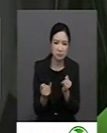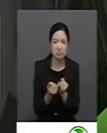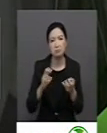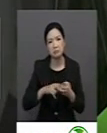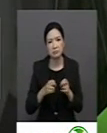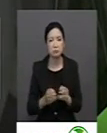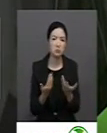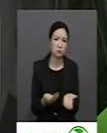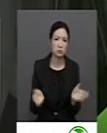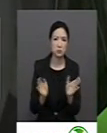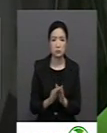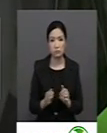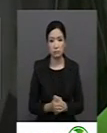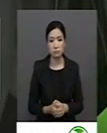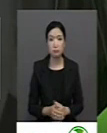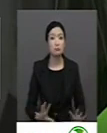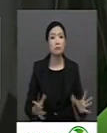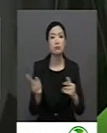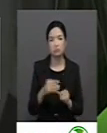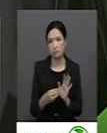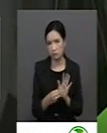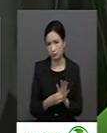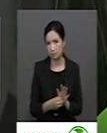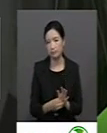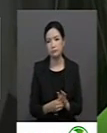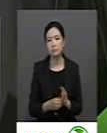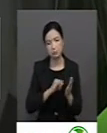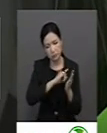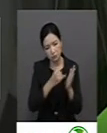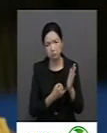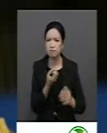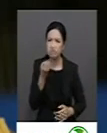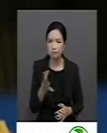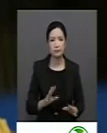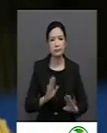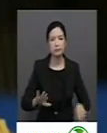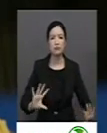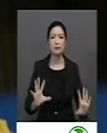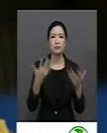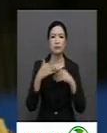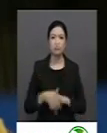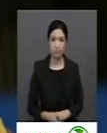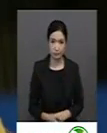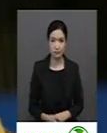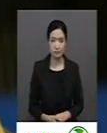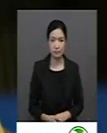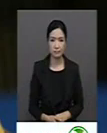าในครอบครัวและพื้นที่ที่มักจะหายก็คือในกรุงเทพแล้วก็ปริมณฑลเป็นส่วนใหญ่ครับ